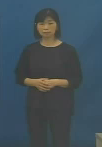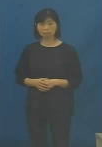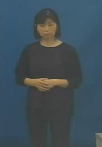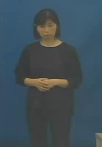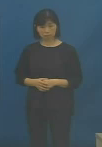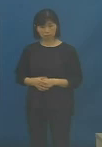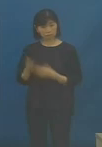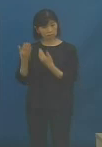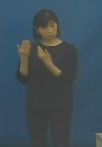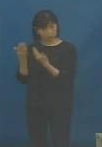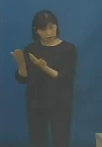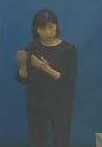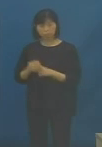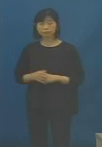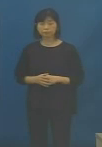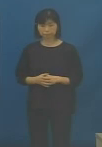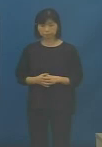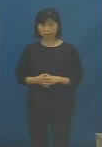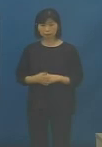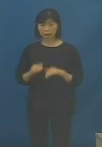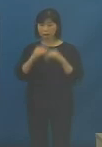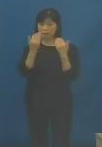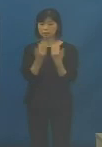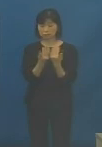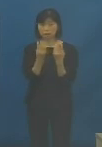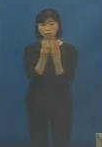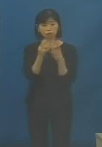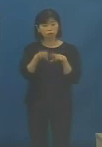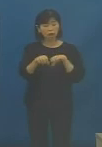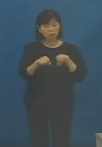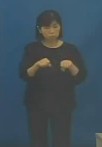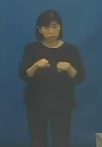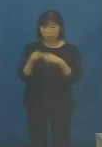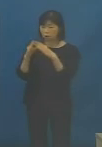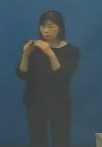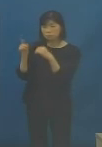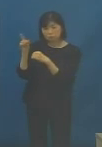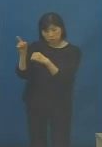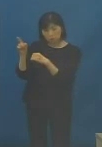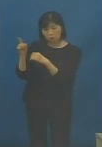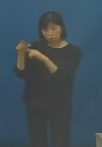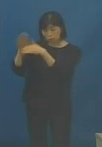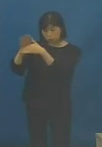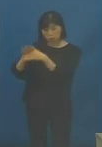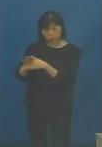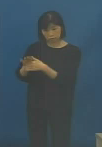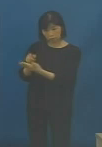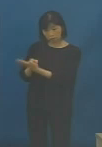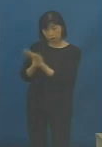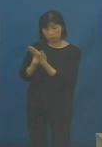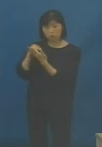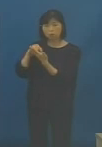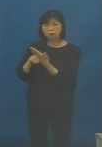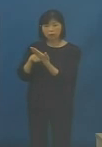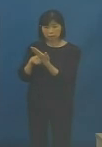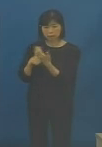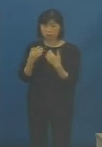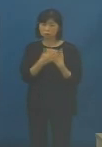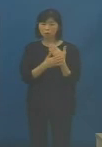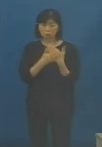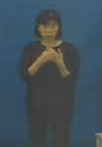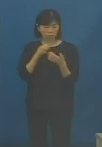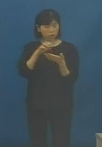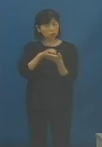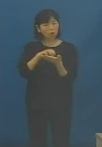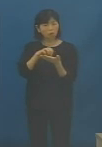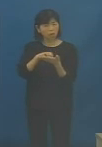参院放送の際です。すみません、全数把握 の国からの緩和の文書の中にその療養証明を出せないという